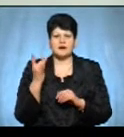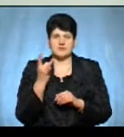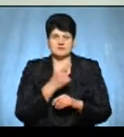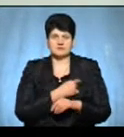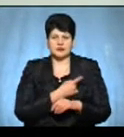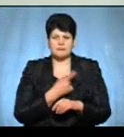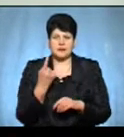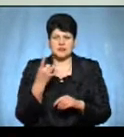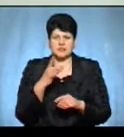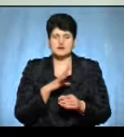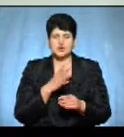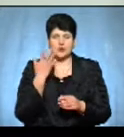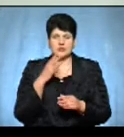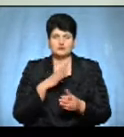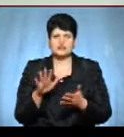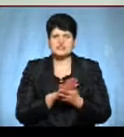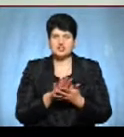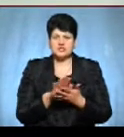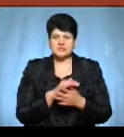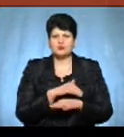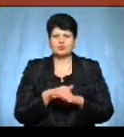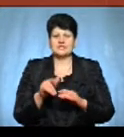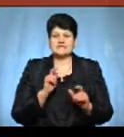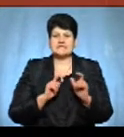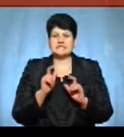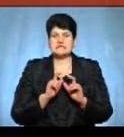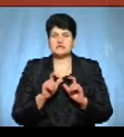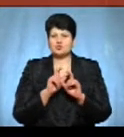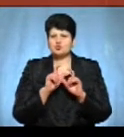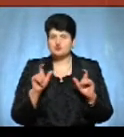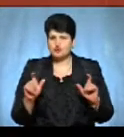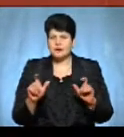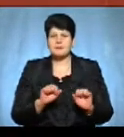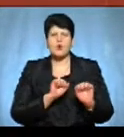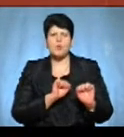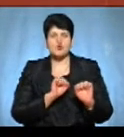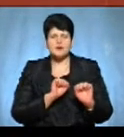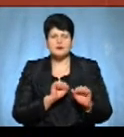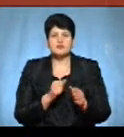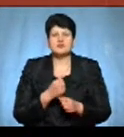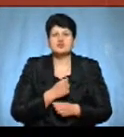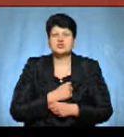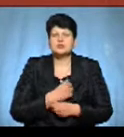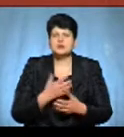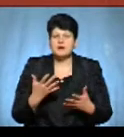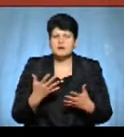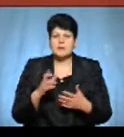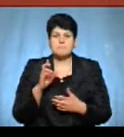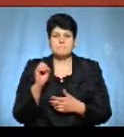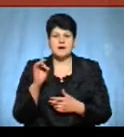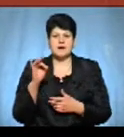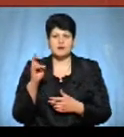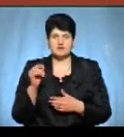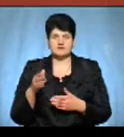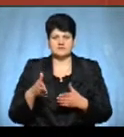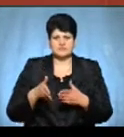лікарні. Перший раз, коли була зачистка вулиці Інститутської, ми запекло оборонялися, але, на жаль, нас беркутівці